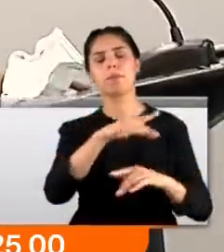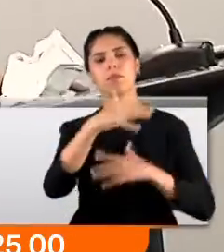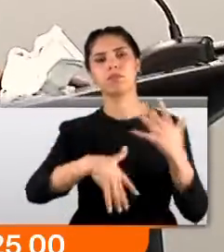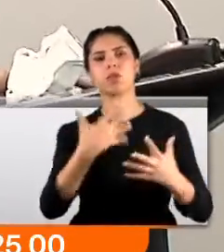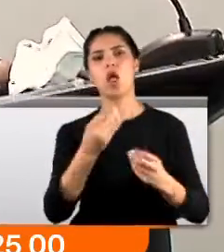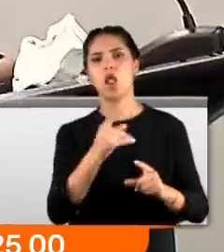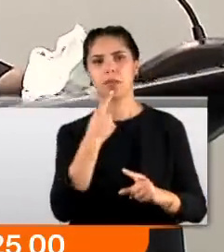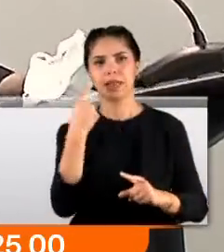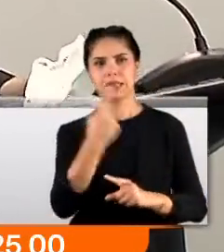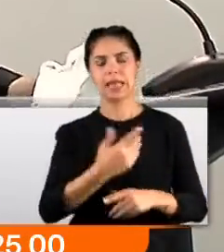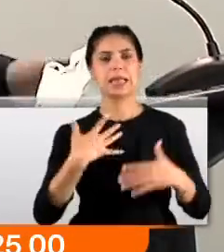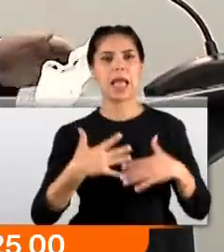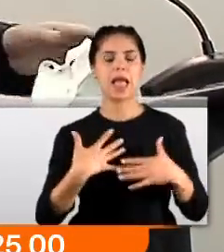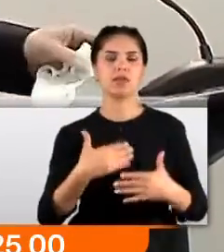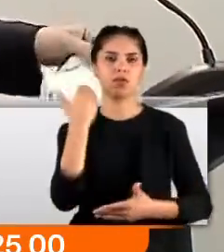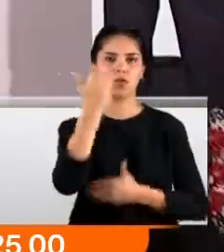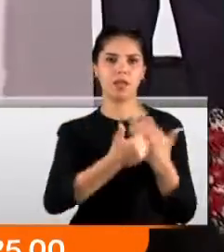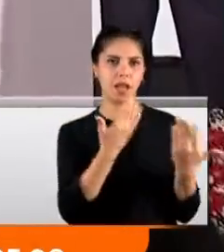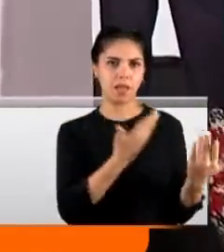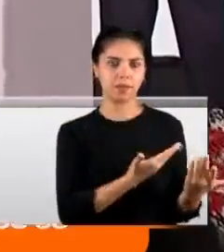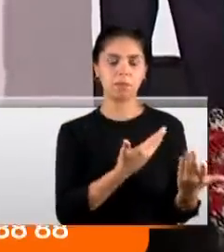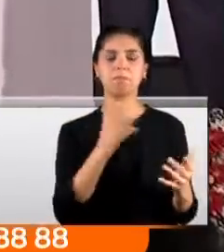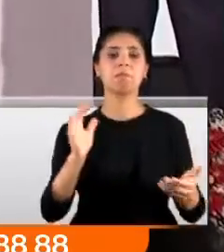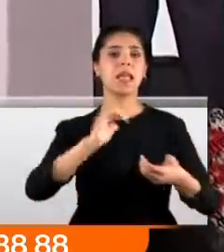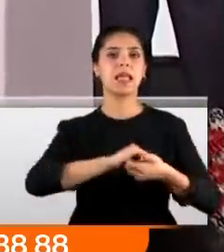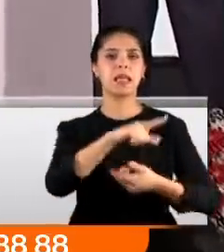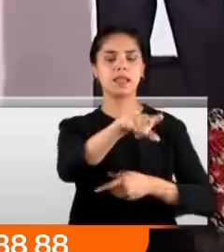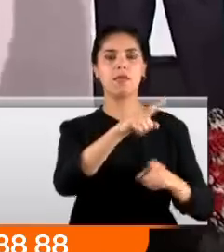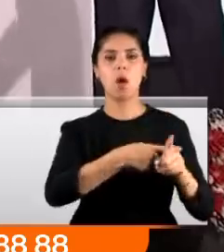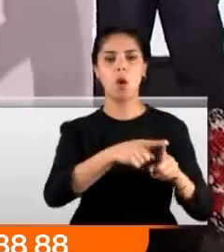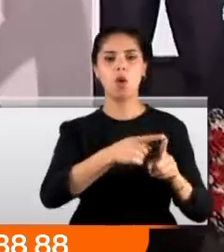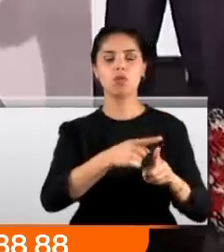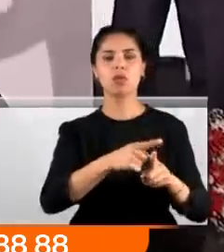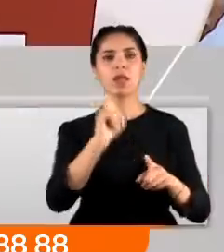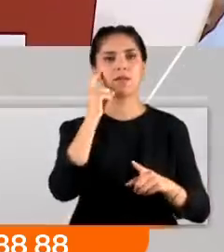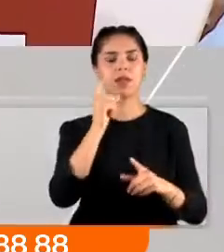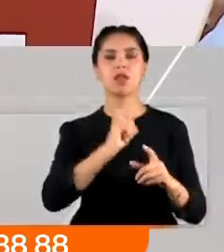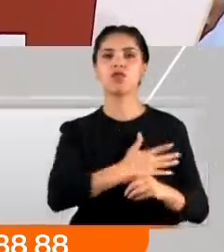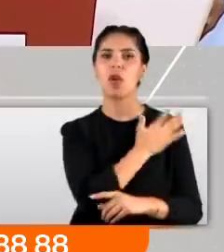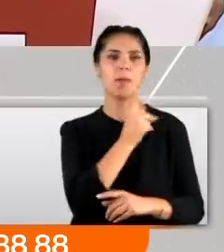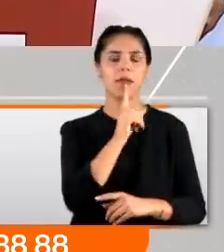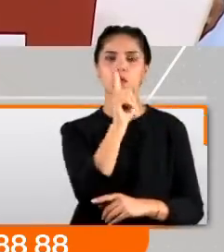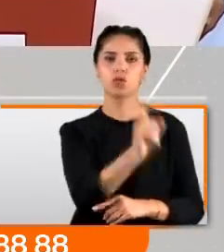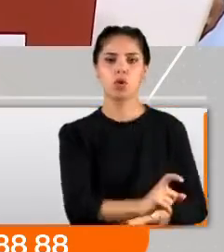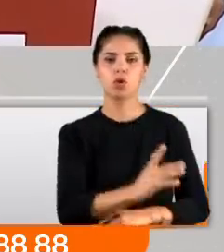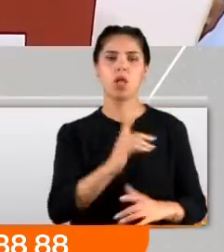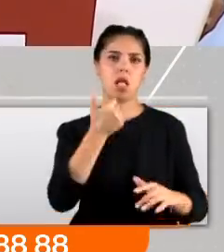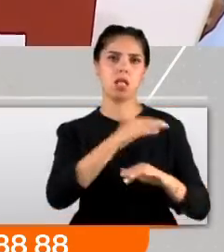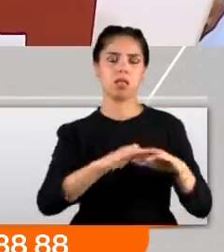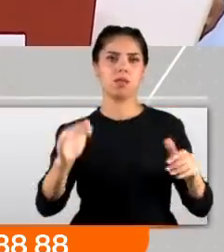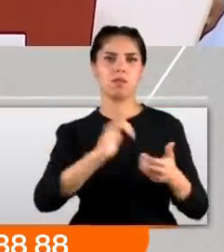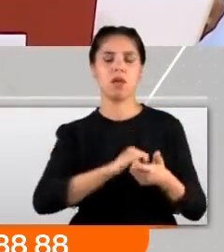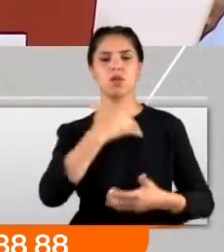karışabilir derken endişesini gizlemedi. İttifak ortaklarının tereddütleri CHP'ye de soruldu. Altılı masadan